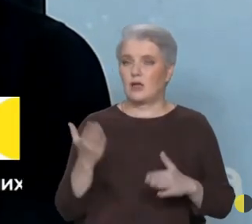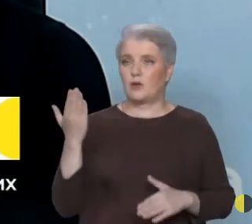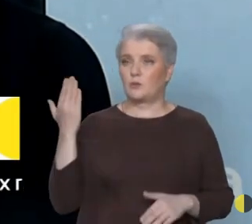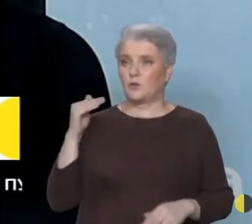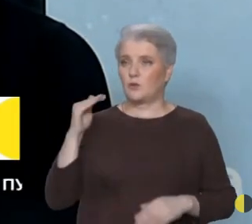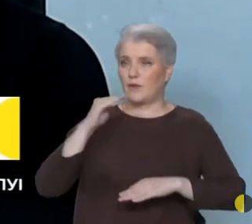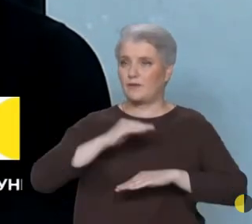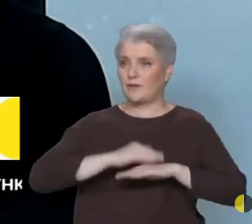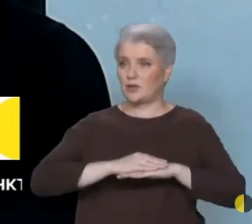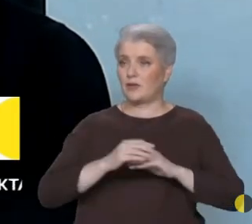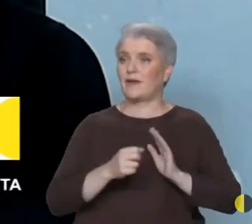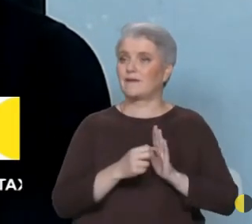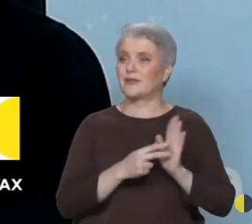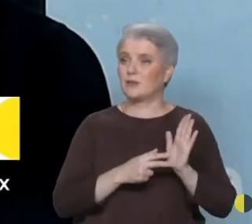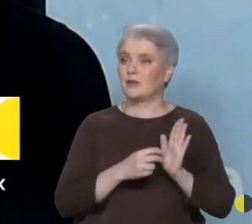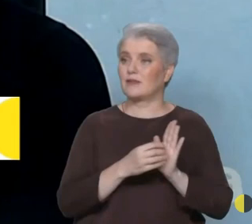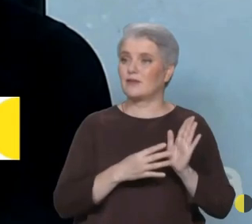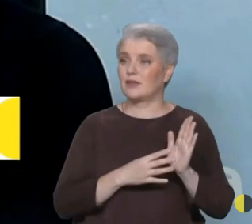Минулого вечора,